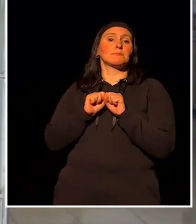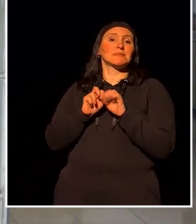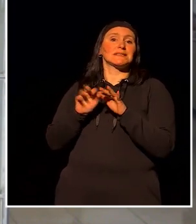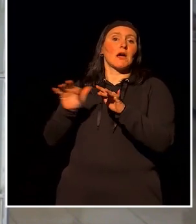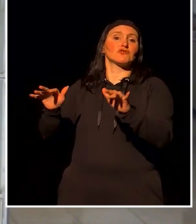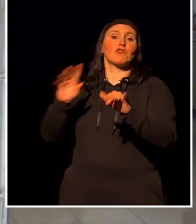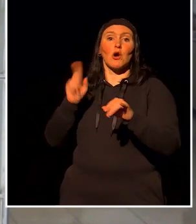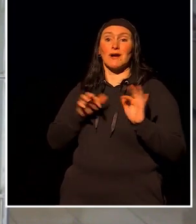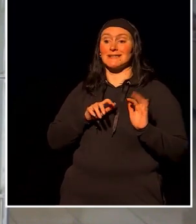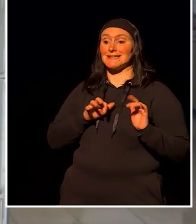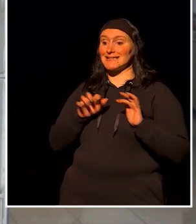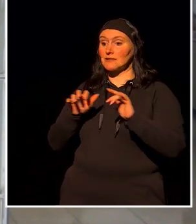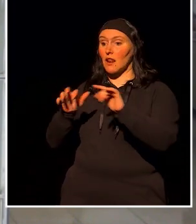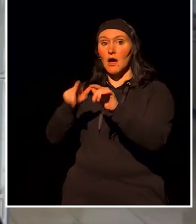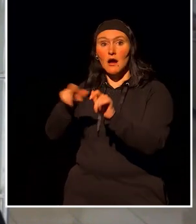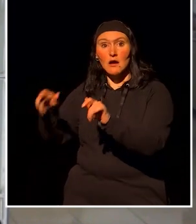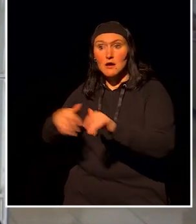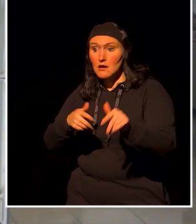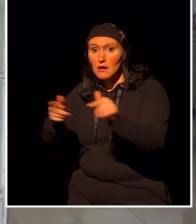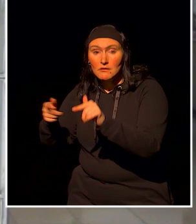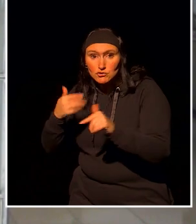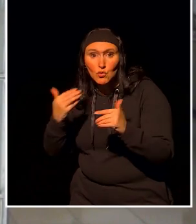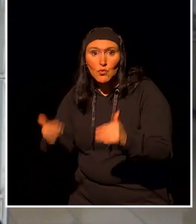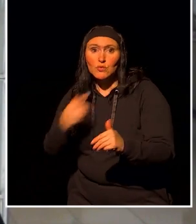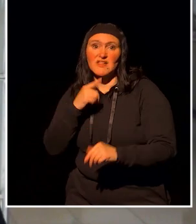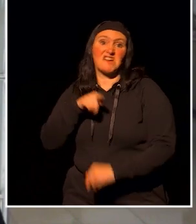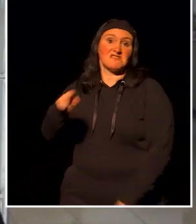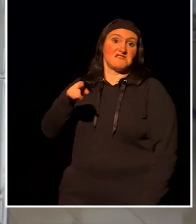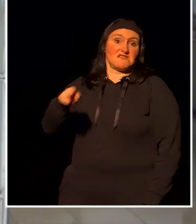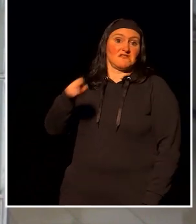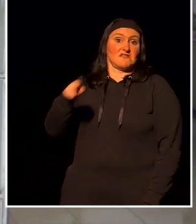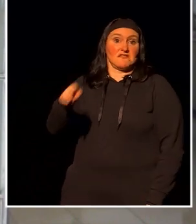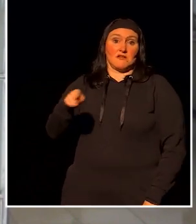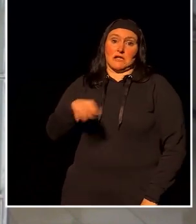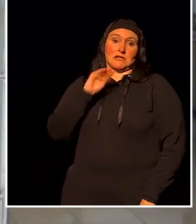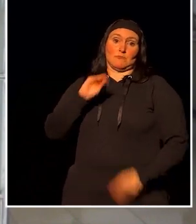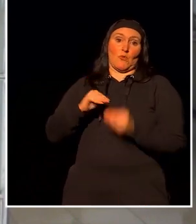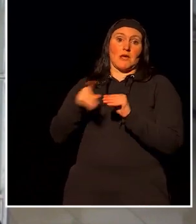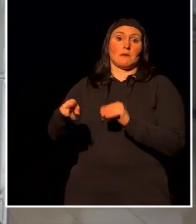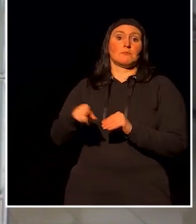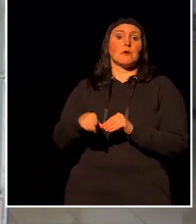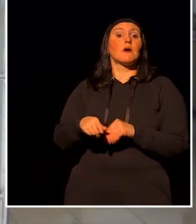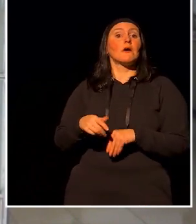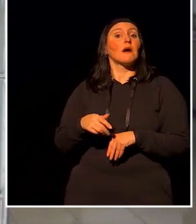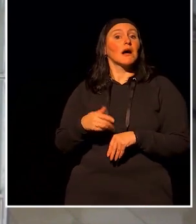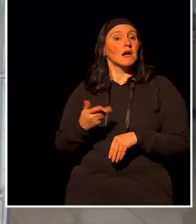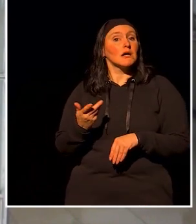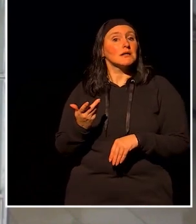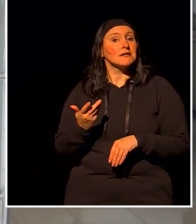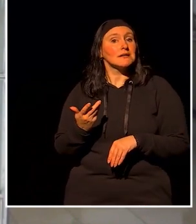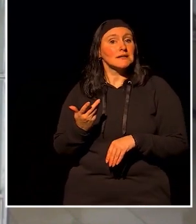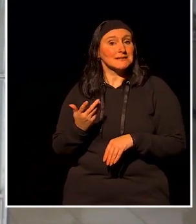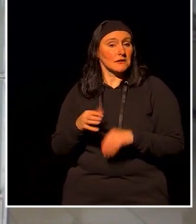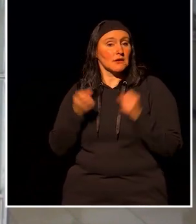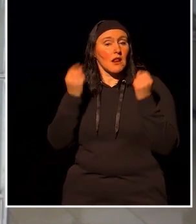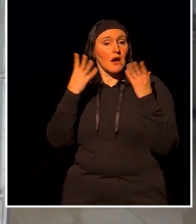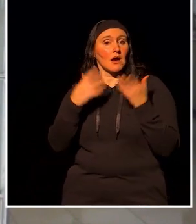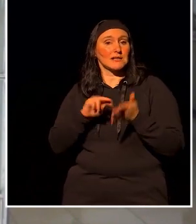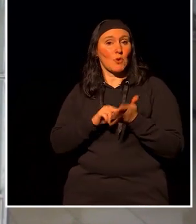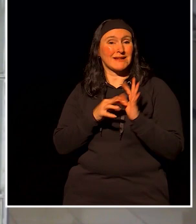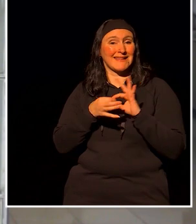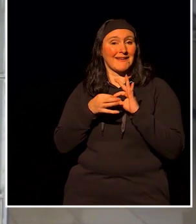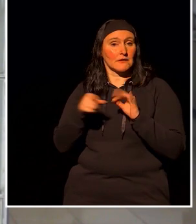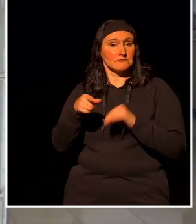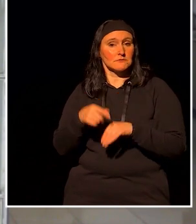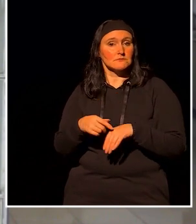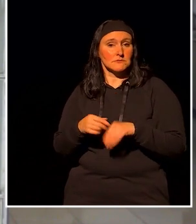rauszureden und sagen, das ist irgendwie, die sind das Problem. Die sind natürlich ein politisches Problem, ist überhaupt keine Frage. Aber